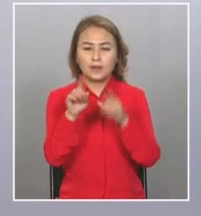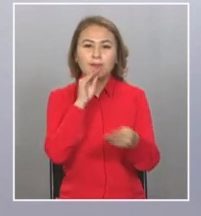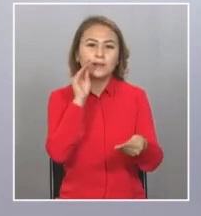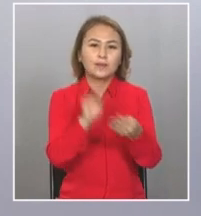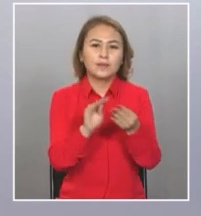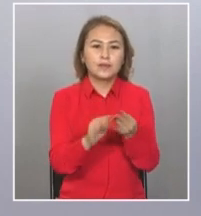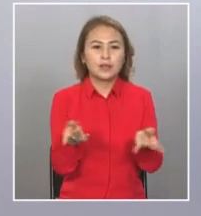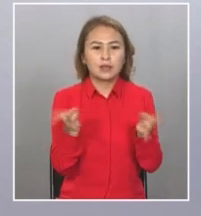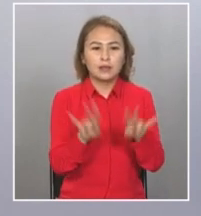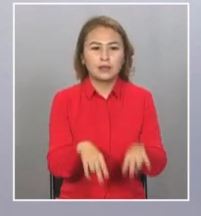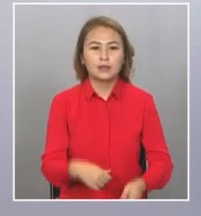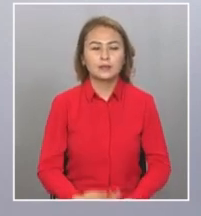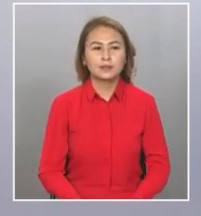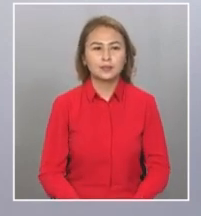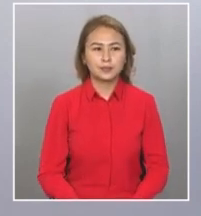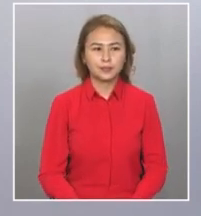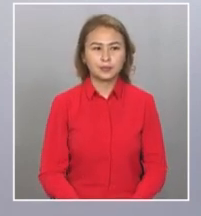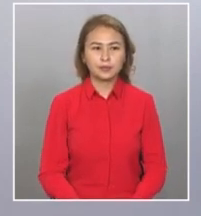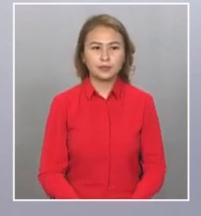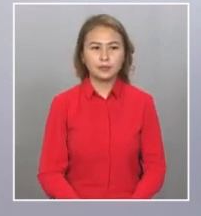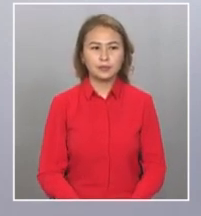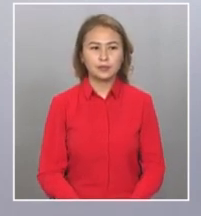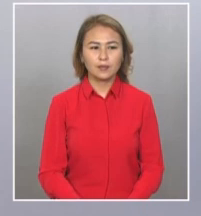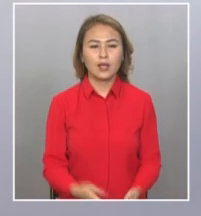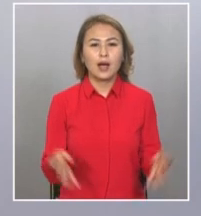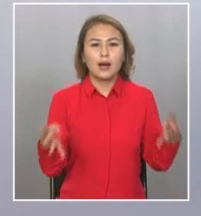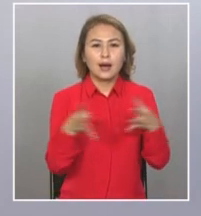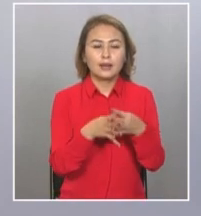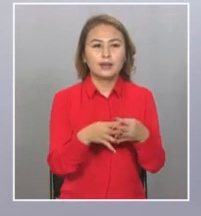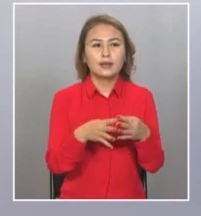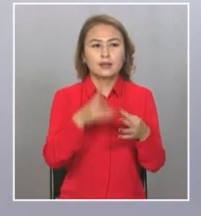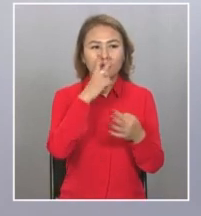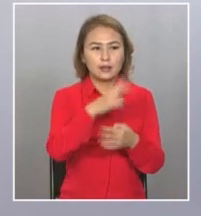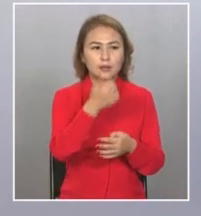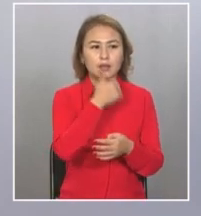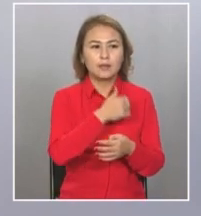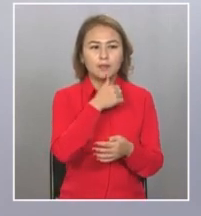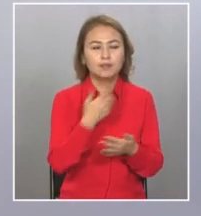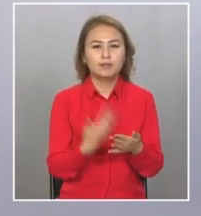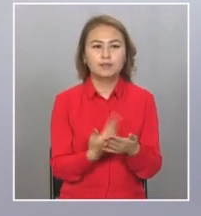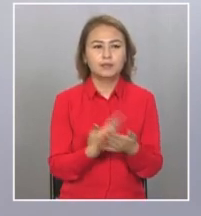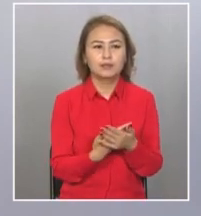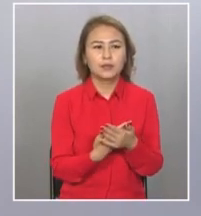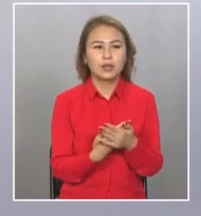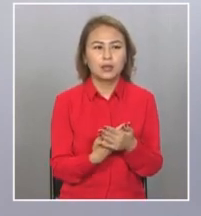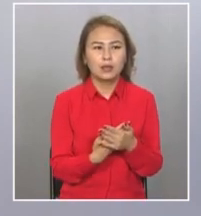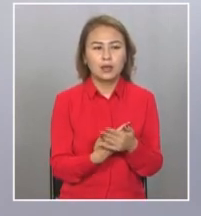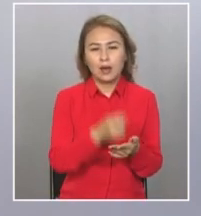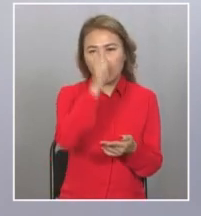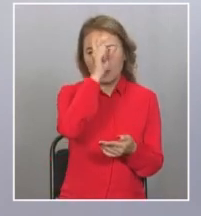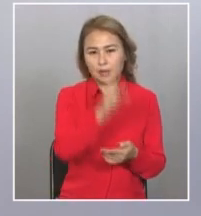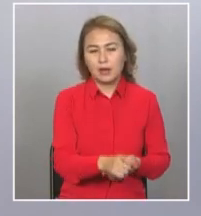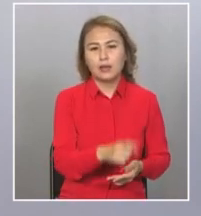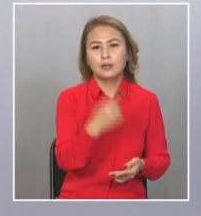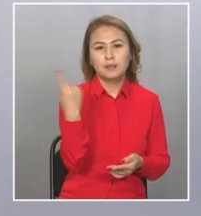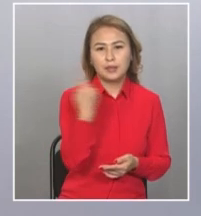сол қалпында қалады. Енді аралас сілтемені қарастырып көрейік. Мысалы, баған